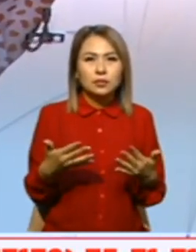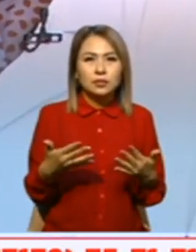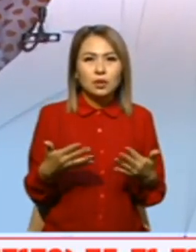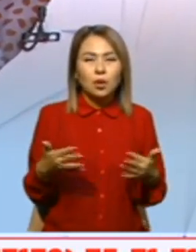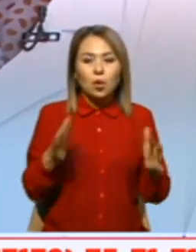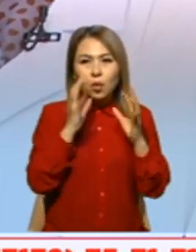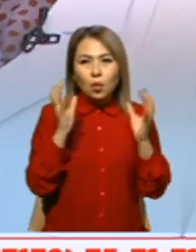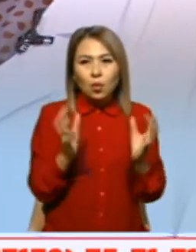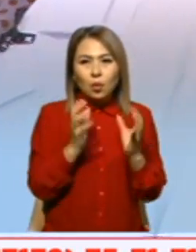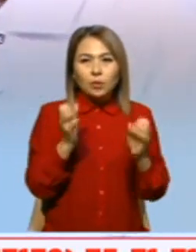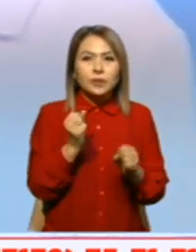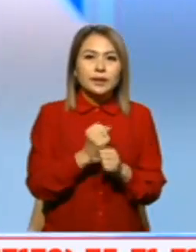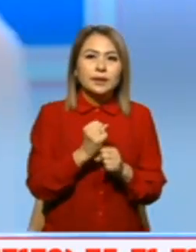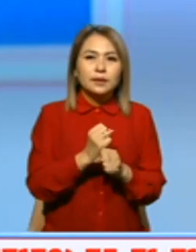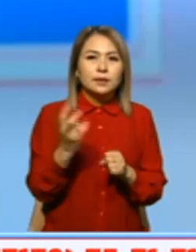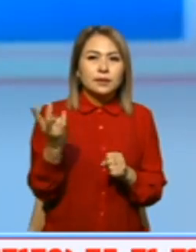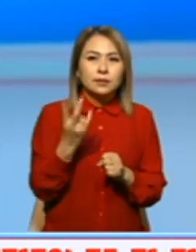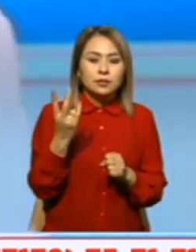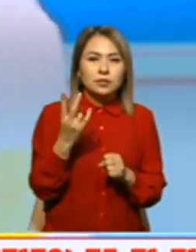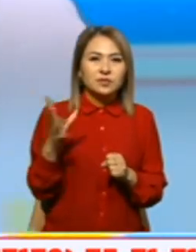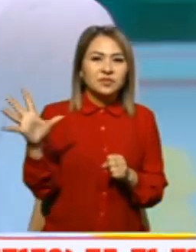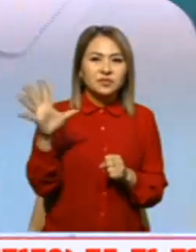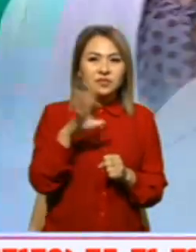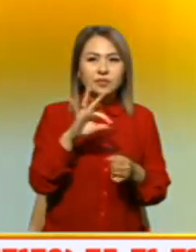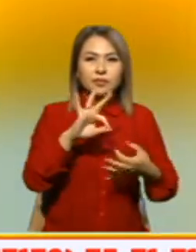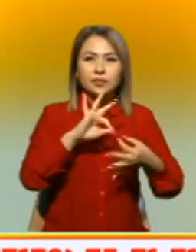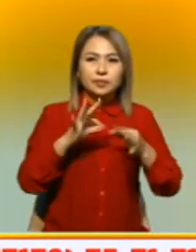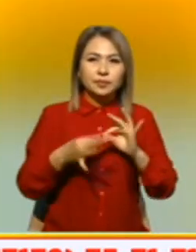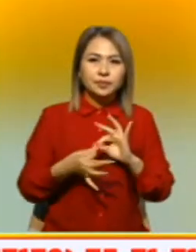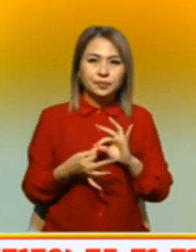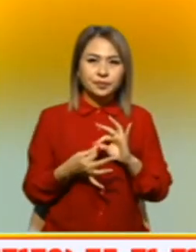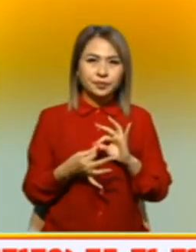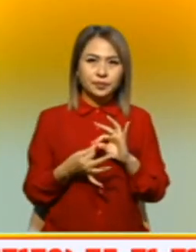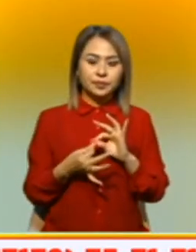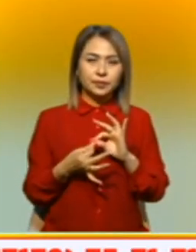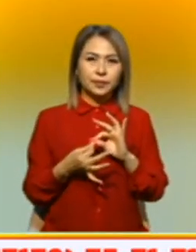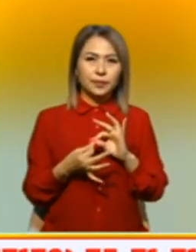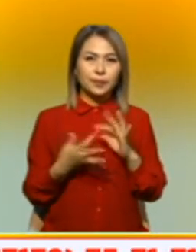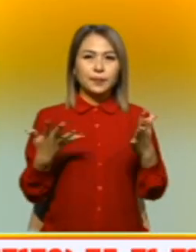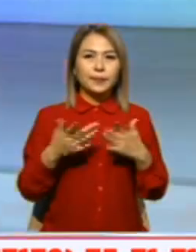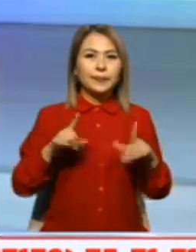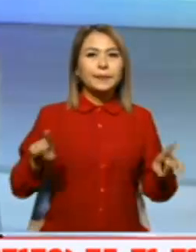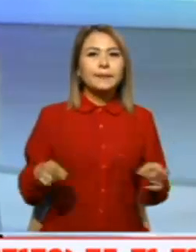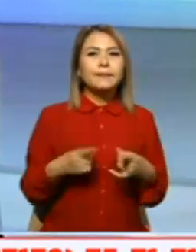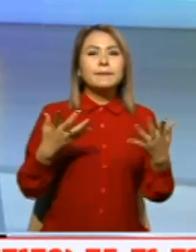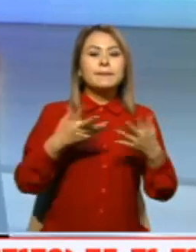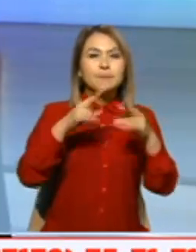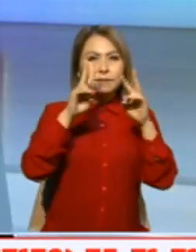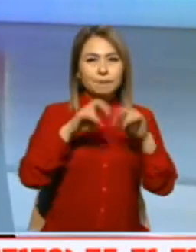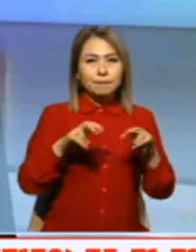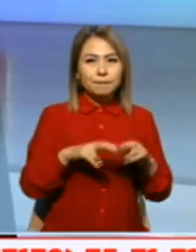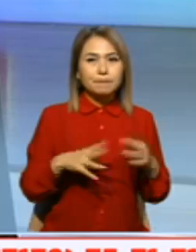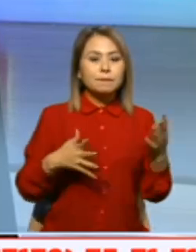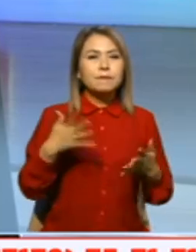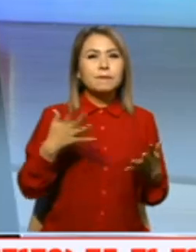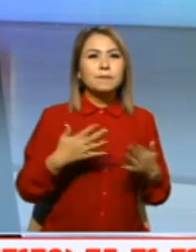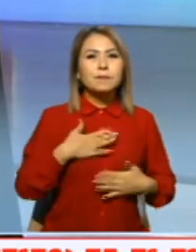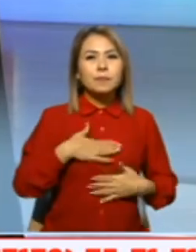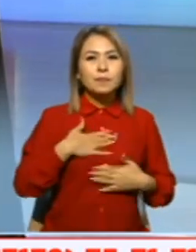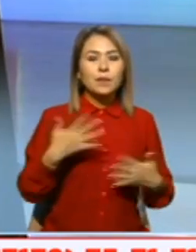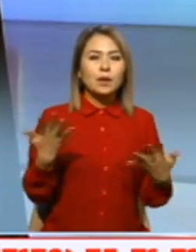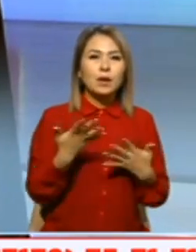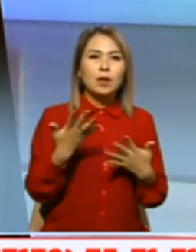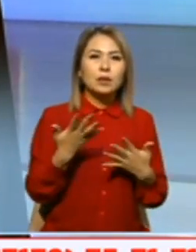дейміз ғой, яғни күтім керек екендігін барлығын түсіндіріп өтеміз балаға. Қалай дамиды, қалай күтім жасау керек, қалай шомылдыру керек, қандай